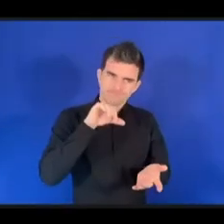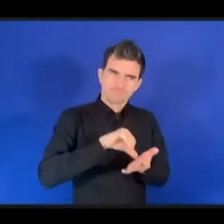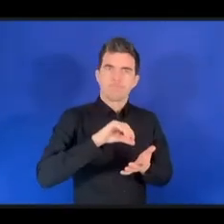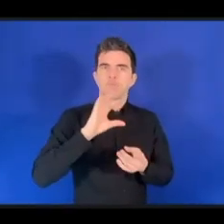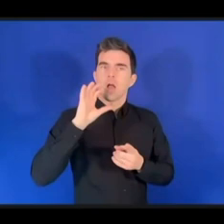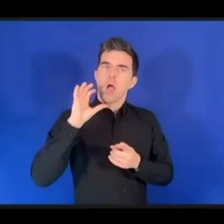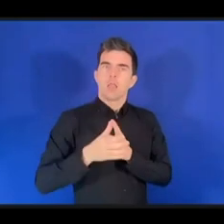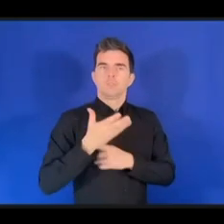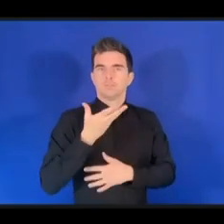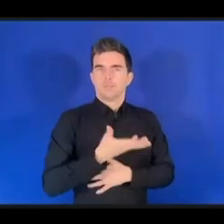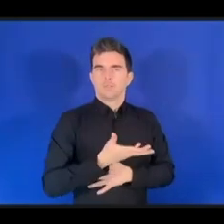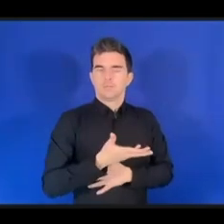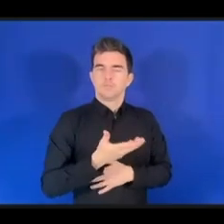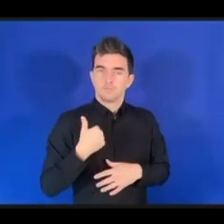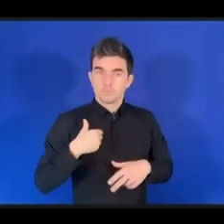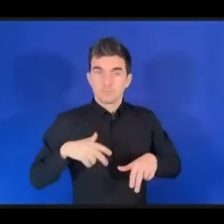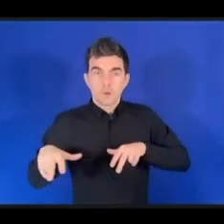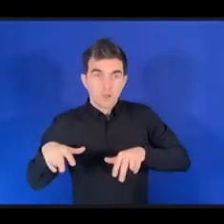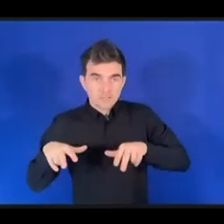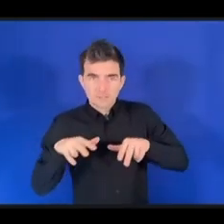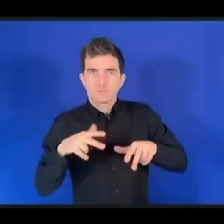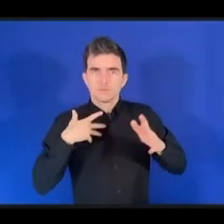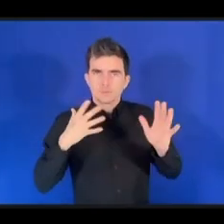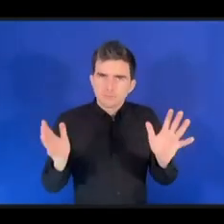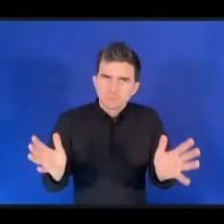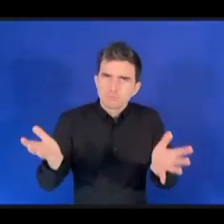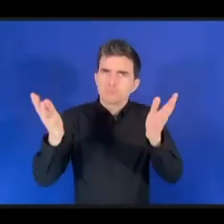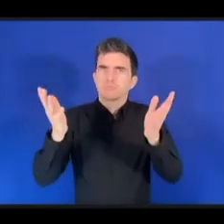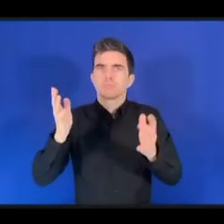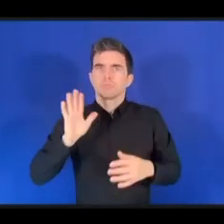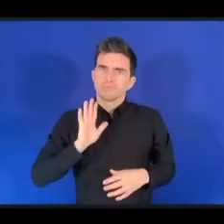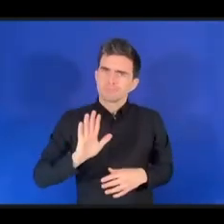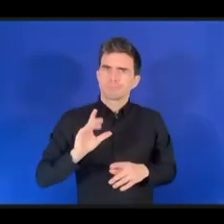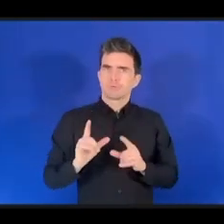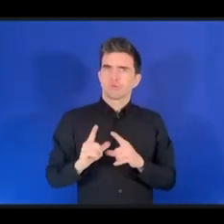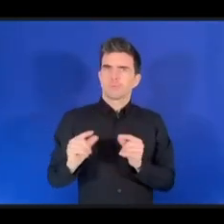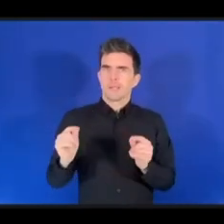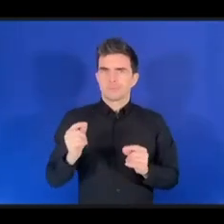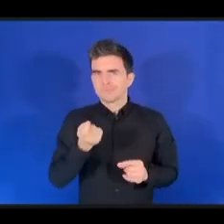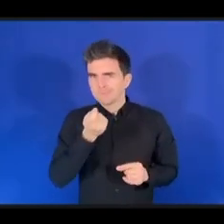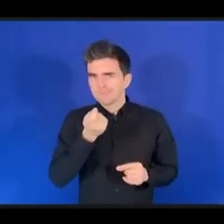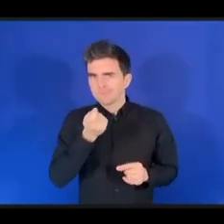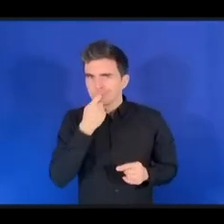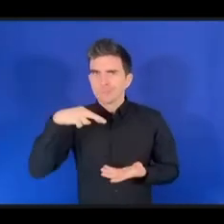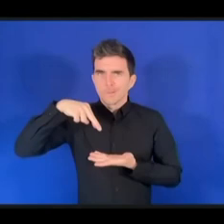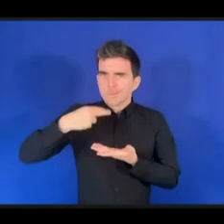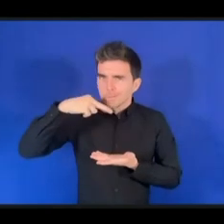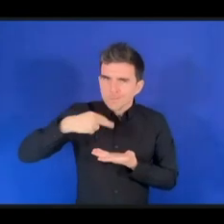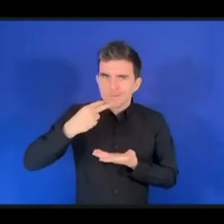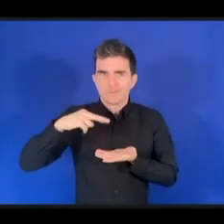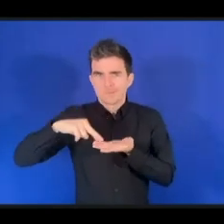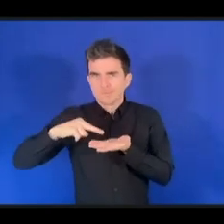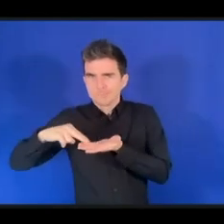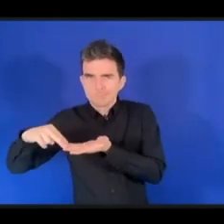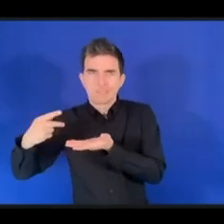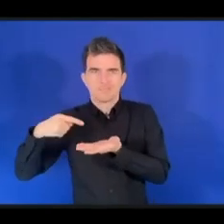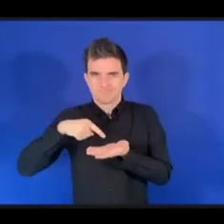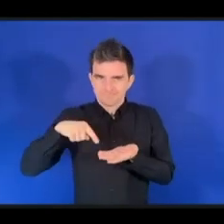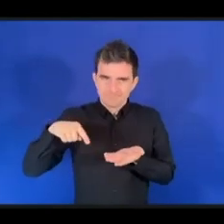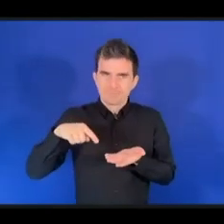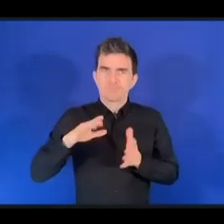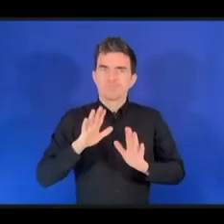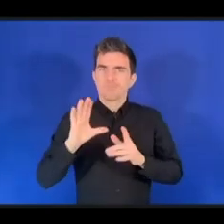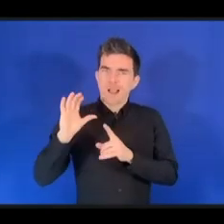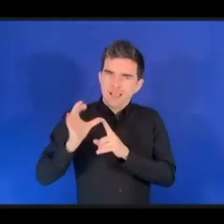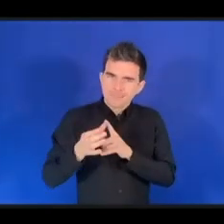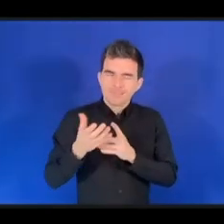日本的美食、日本的旅游、日本的文化，因为京都现在已经成为了日本文化事务的中心。